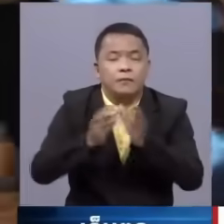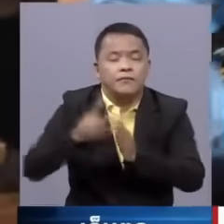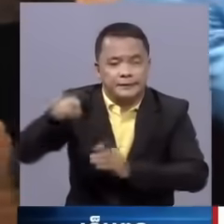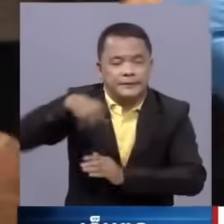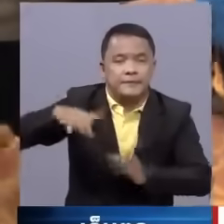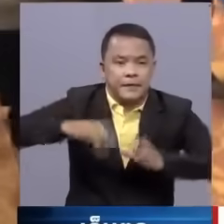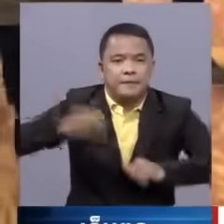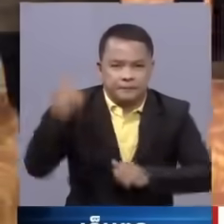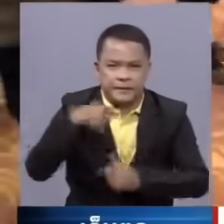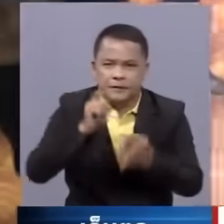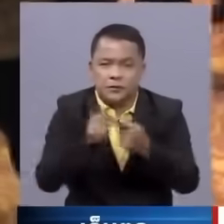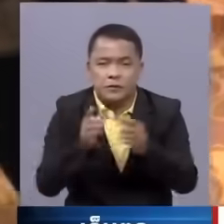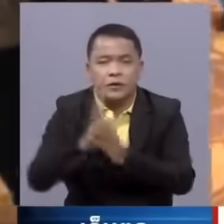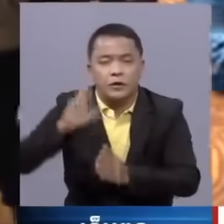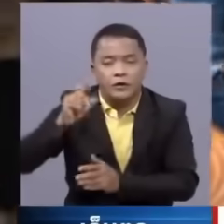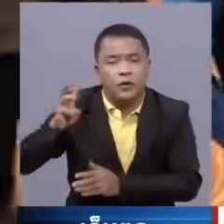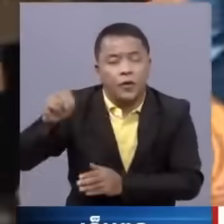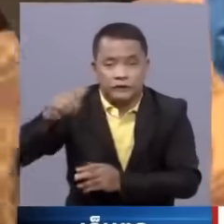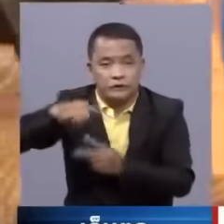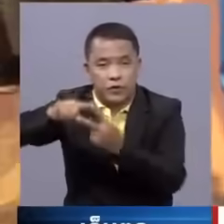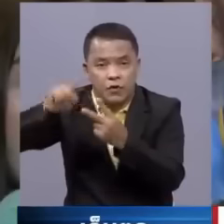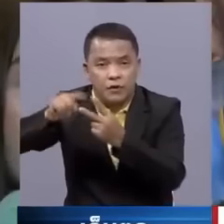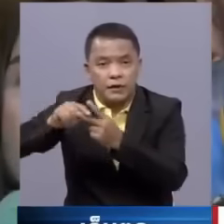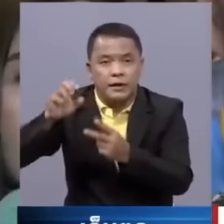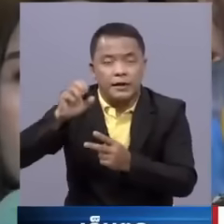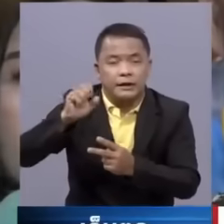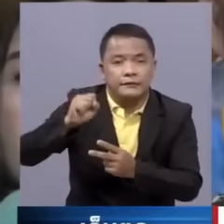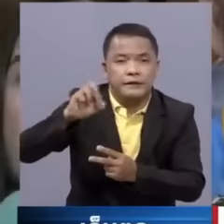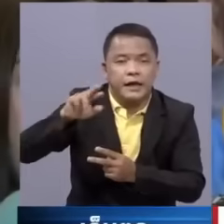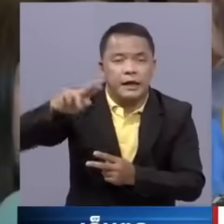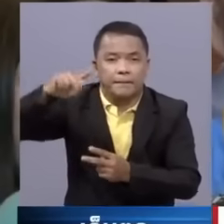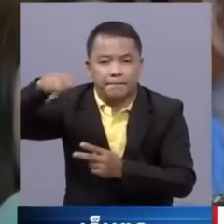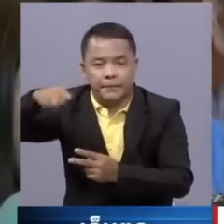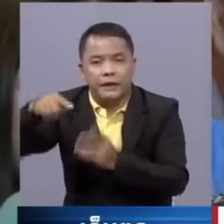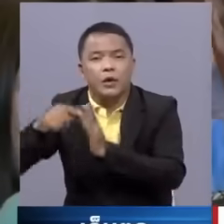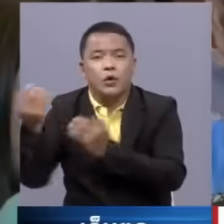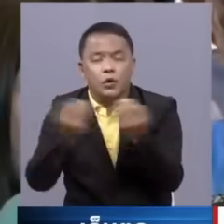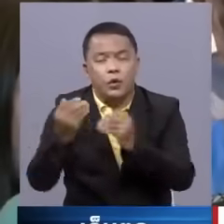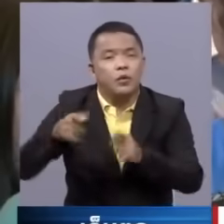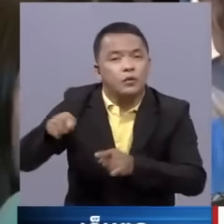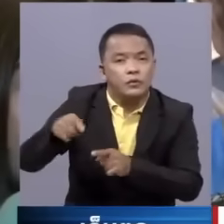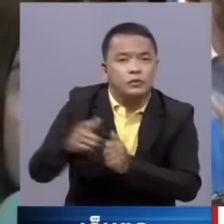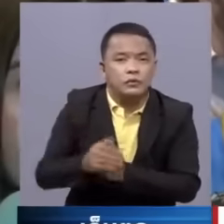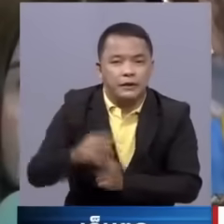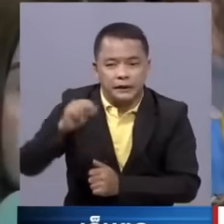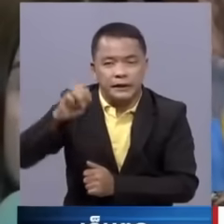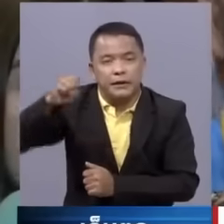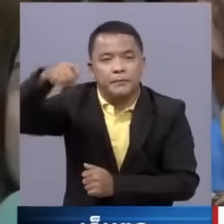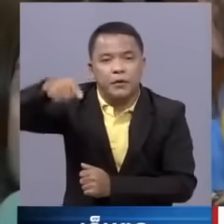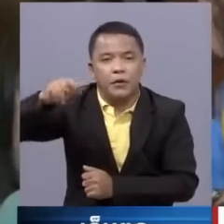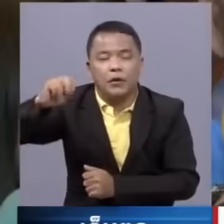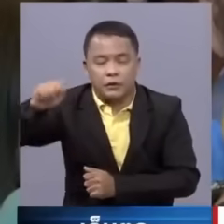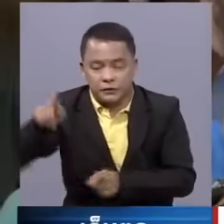เฉลิมชัยเนี่ยนอกจากกลุ่มคุณชวนคุณบัญญัติยังมีคุณสรรเพชรบุญญามณีลูกชายของคุณนิพนธ์บุญญามณี